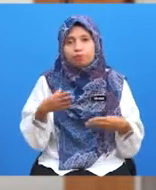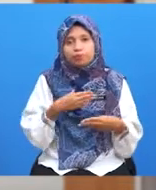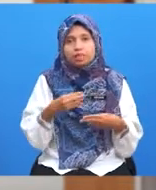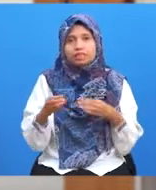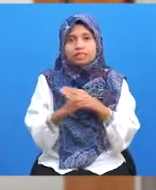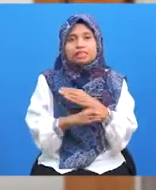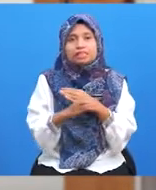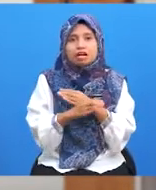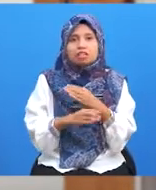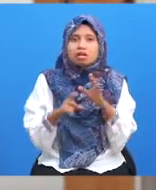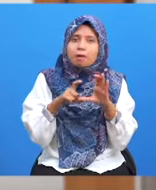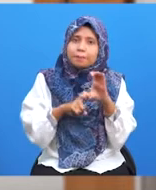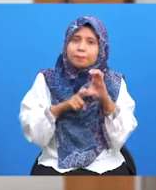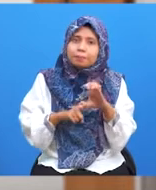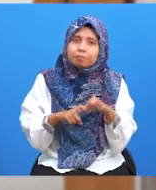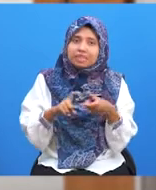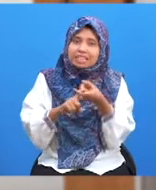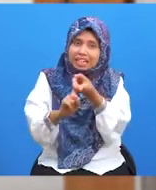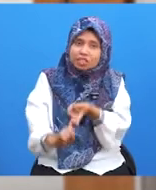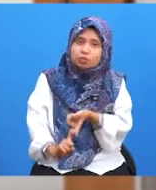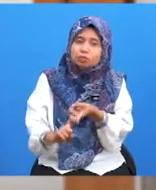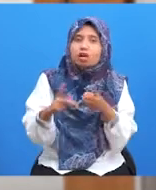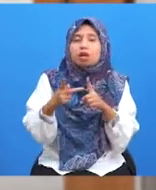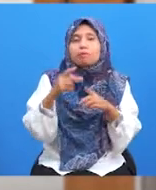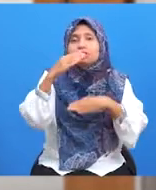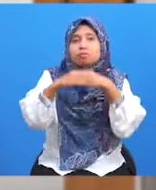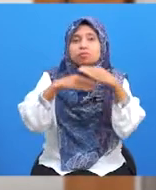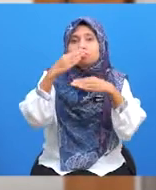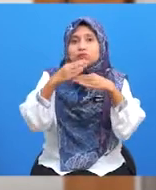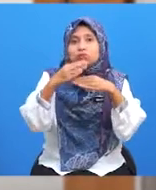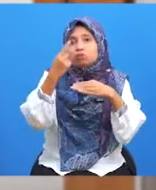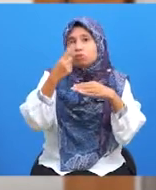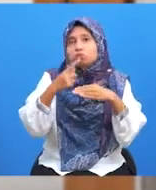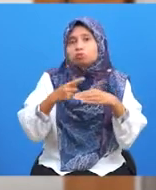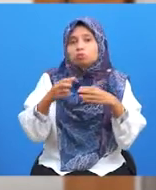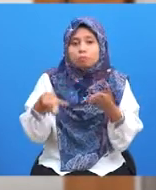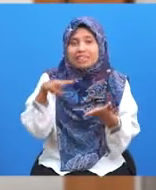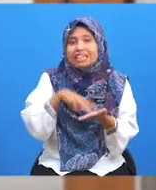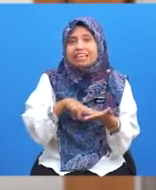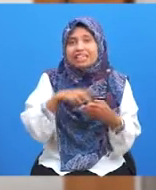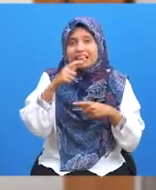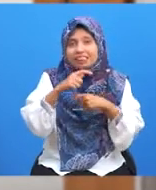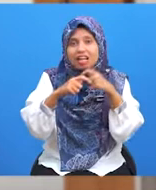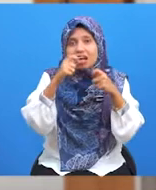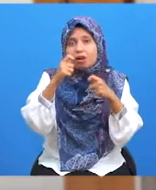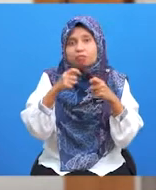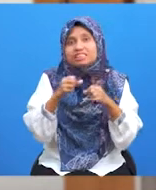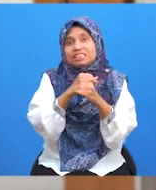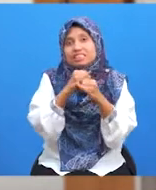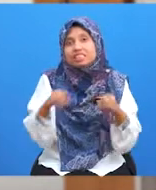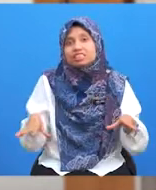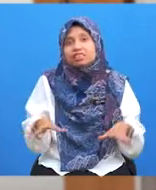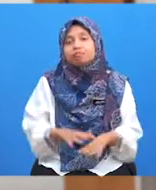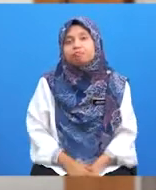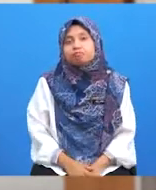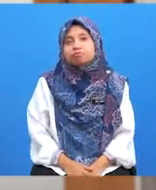negara bergantung kepada pembangunan untuk meningkatkan tahap Kesejahteraan Rakyat hanya